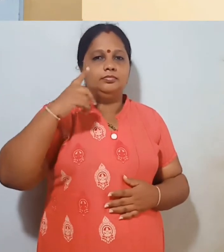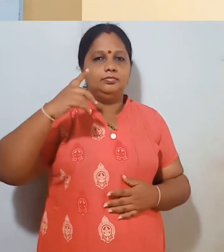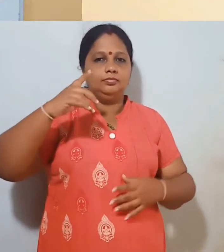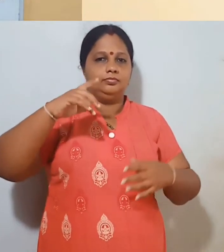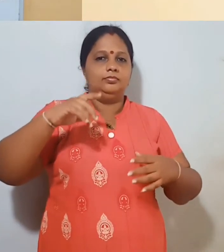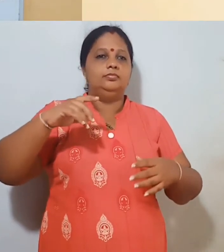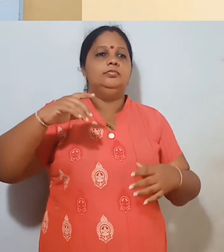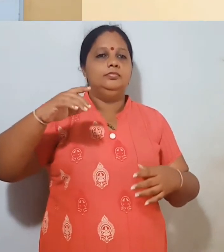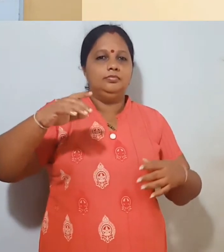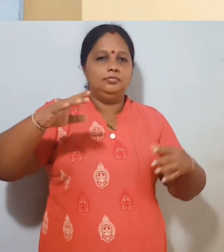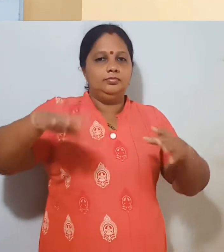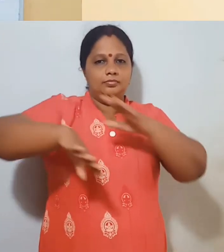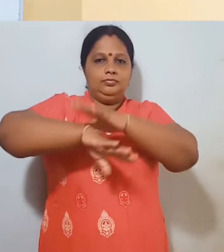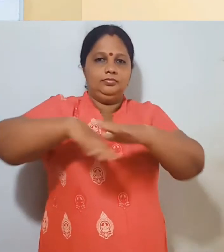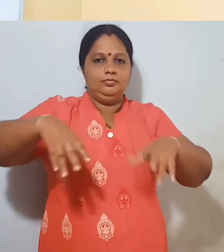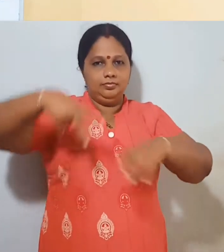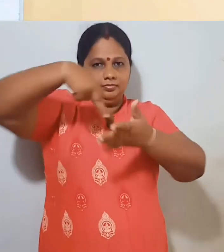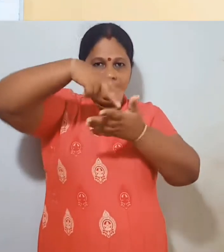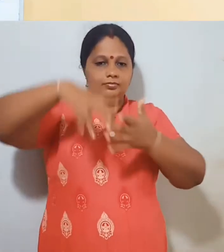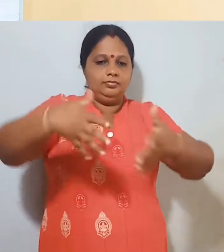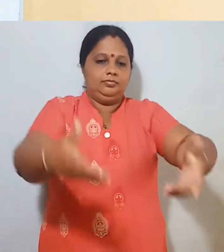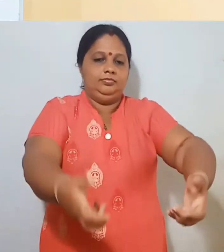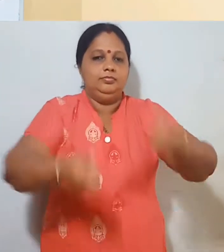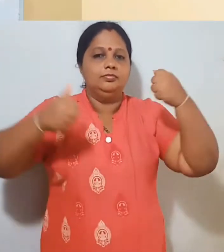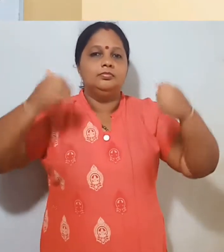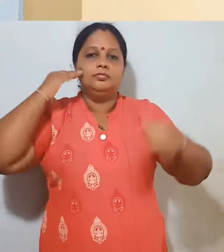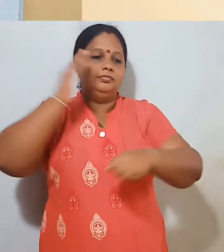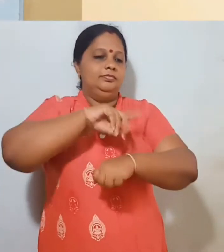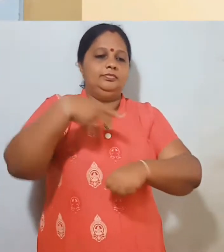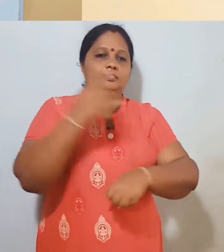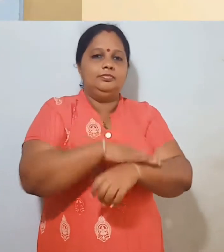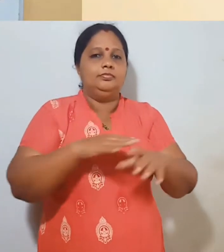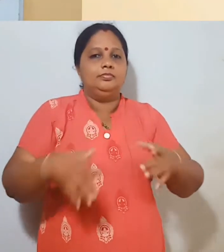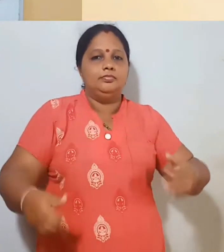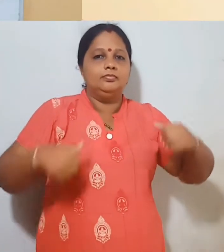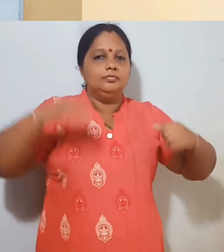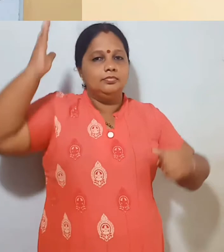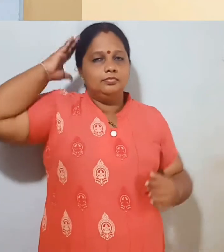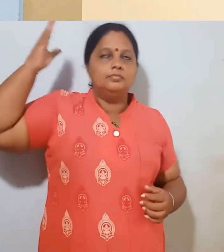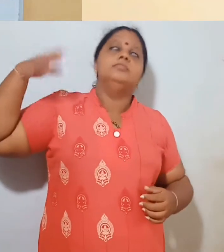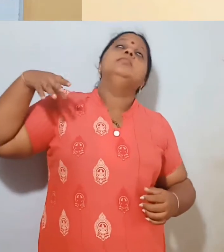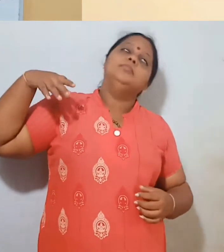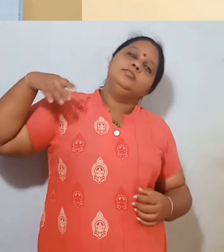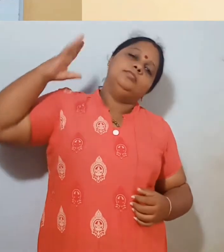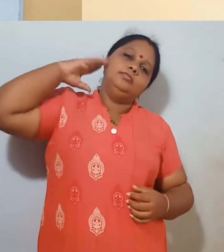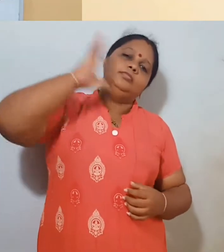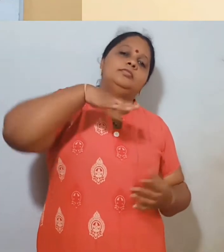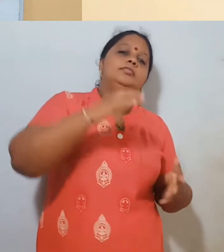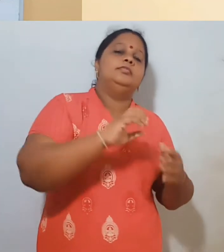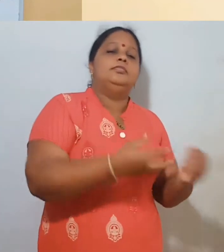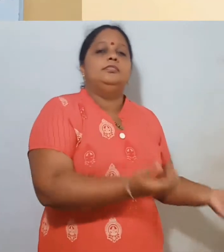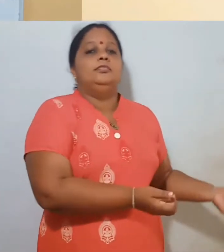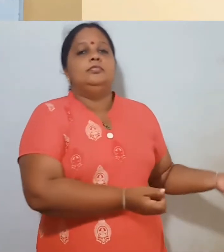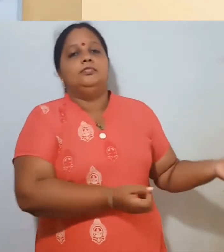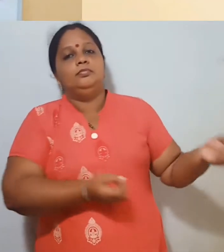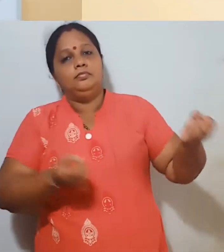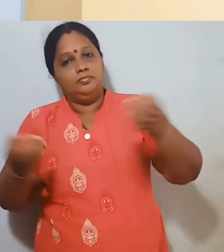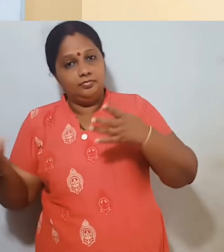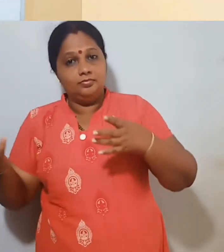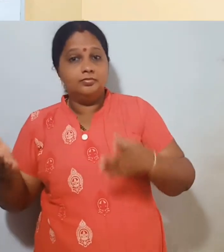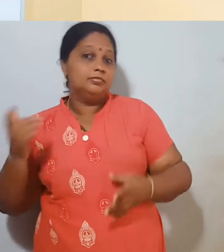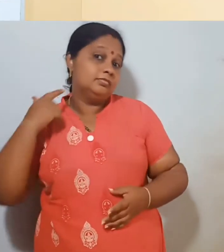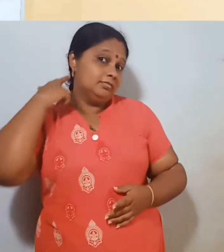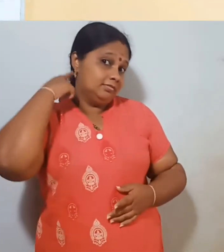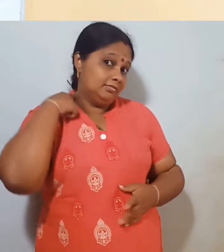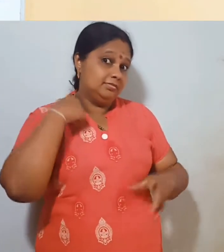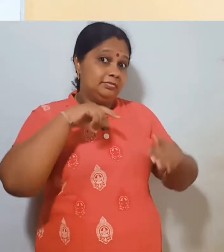பிடிப்பாங்க, கழுத்து பிடிக்கிறாங்க, அப்படியே தூக்கி வாகனத்தில் ஏற்றுவாங்க. கழுத்து முள்ளந்தண்டு எலும்புல உடைவுகள் ஏற்பட்டிருந்தால் நாங்க இப்படியெல்லாம்